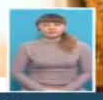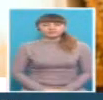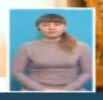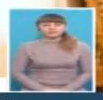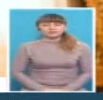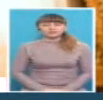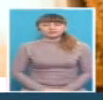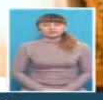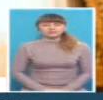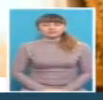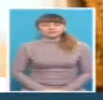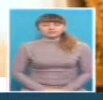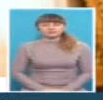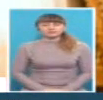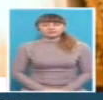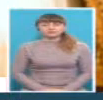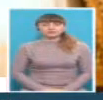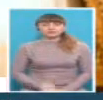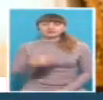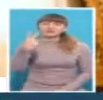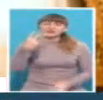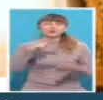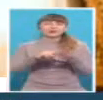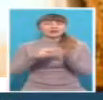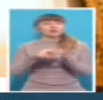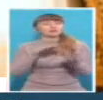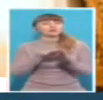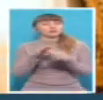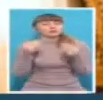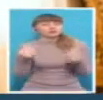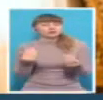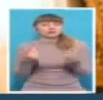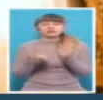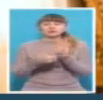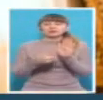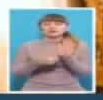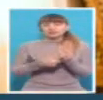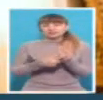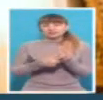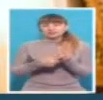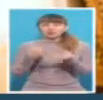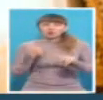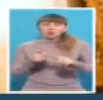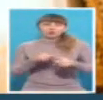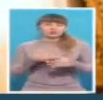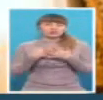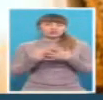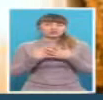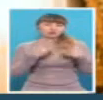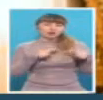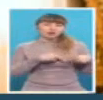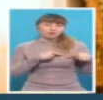20-ның ішінде 7-і біздің ауданда да жүзеге асады. Оның ішінде ағылшын тілін үйрету, балаларға алдағы болашаққа тегін